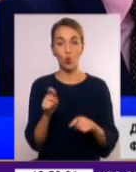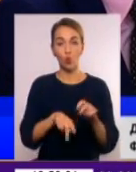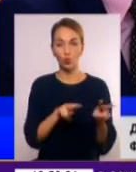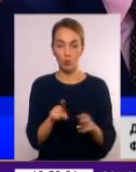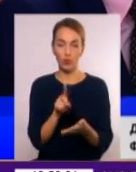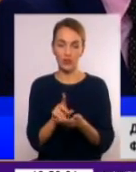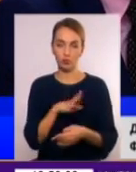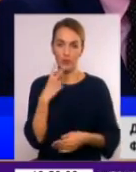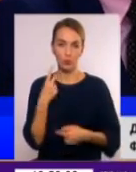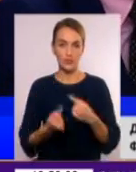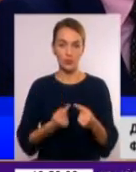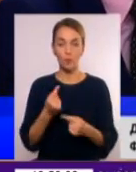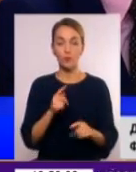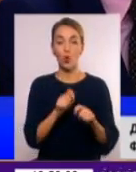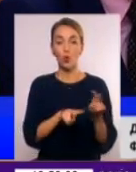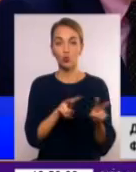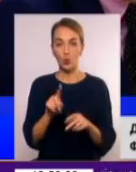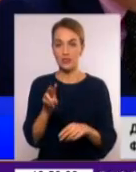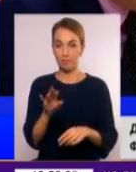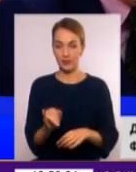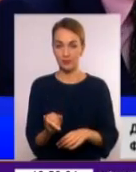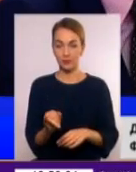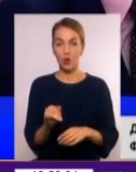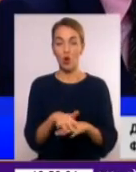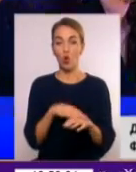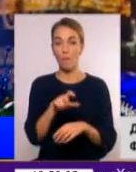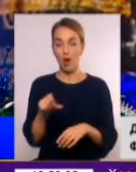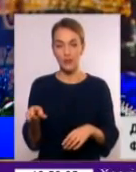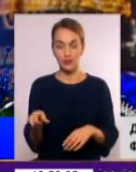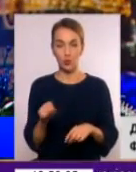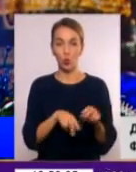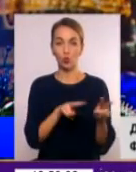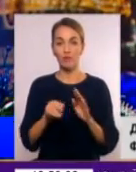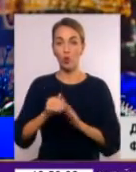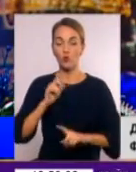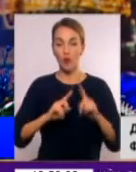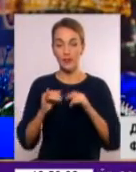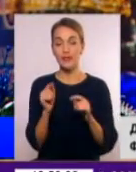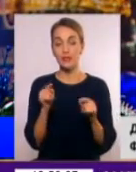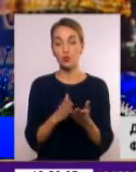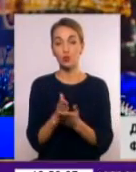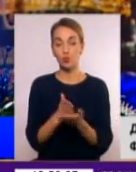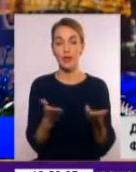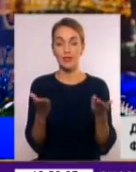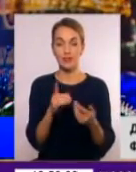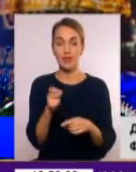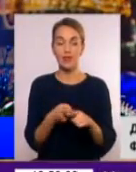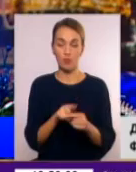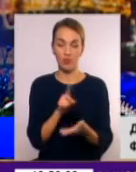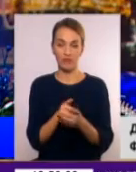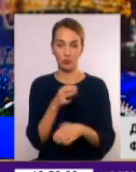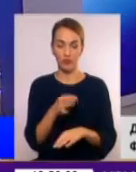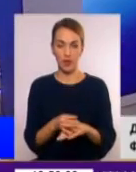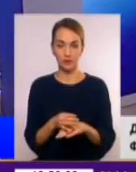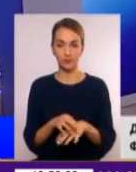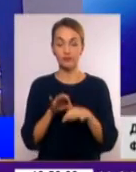повинен бути постійно. Контроль засобів масової інформації, громадський контроль, контроль Верховної Ради, ну і тих служб, які за це повинні відповідати. Ще